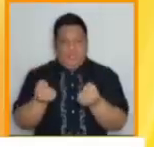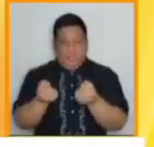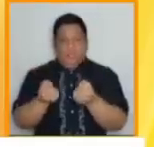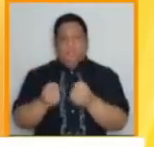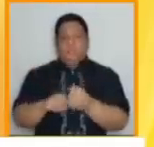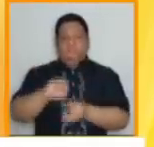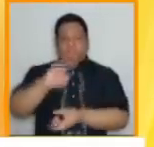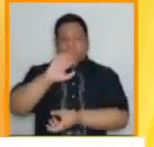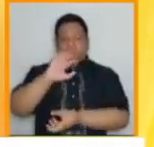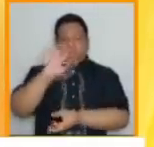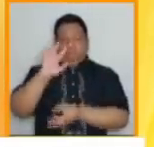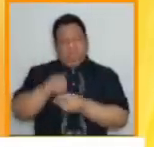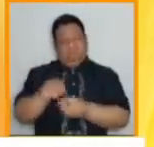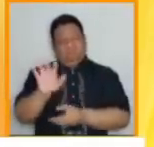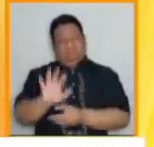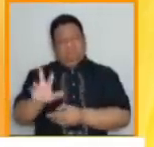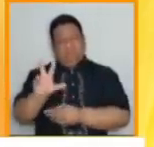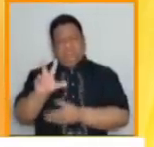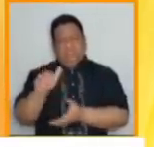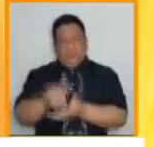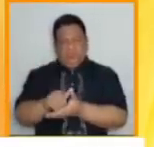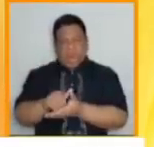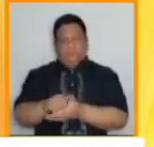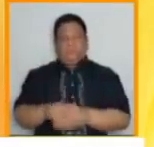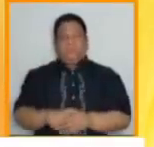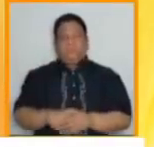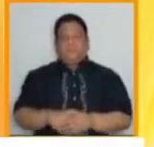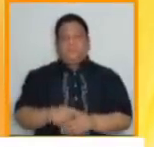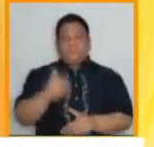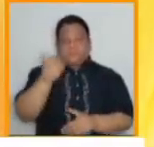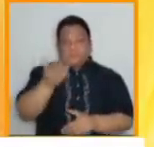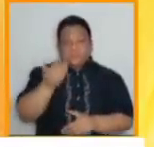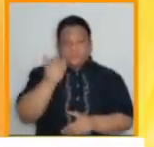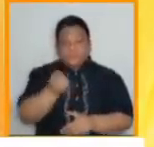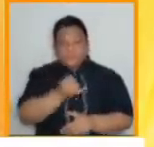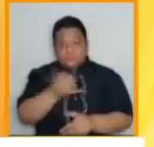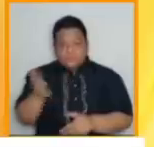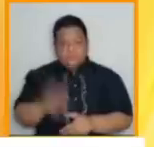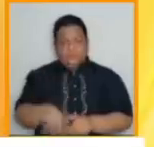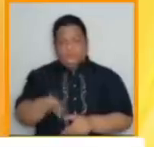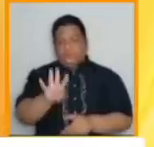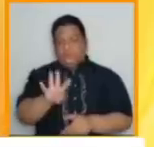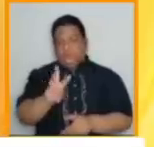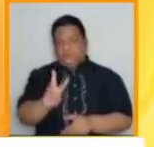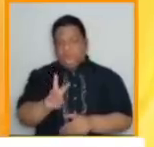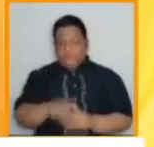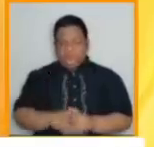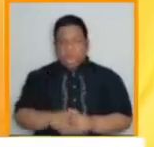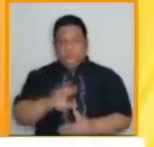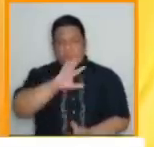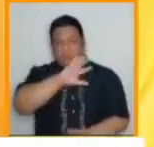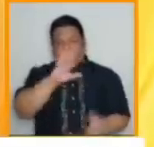3,000. 46 naman ang nadagdag sa mga nasawi. Sa kabuuan,